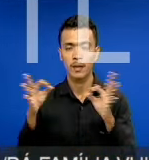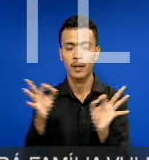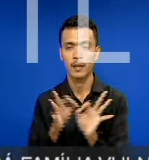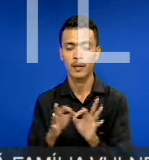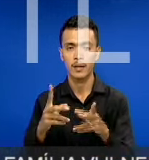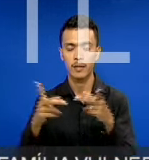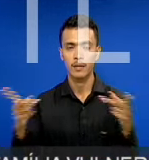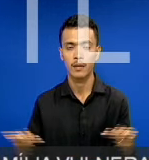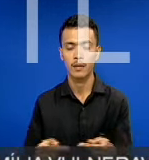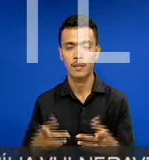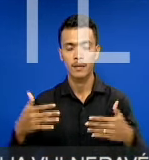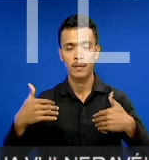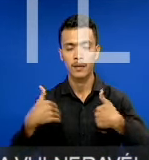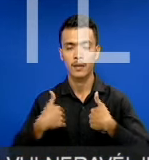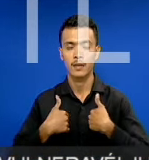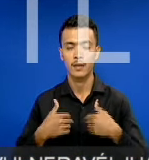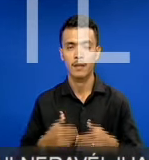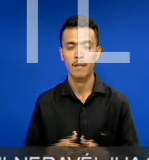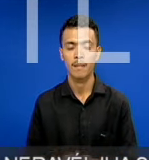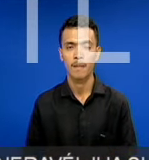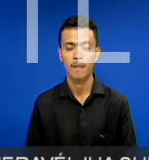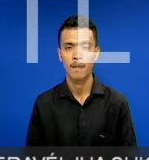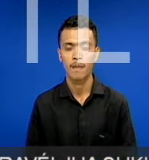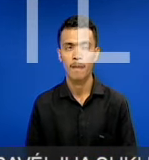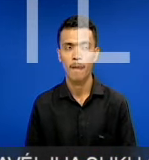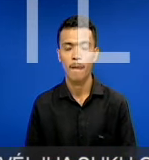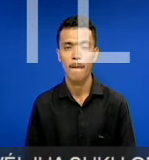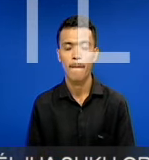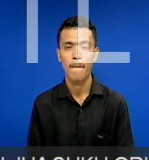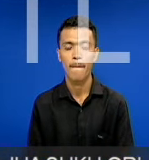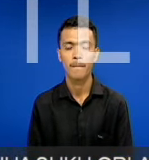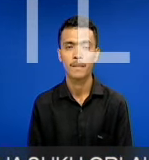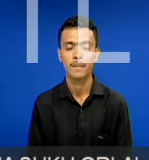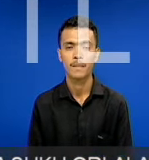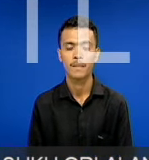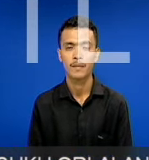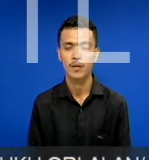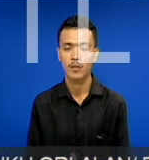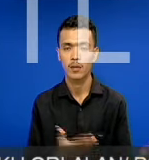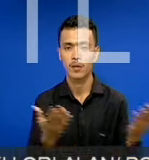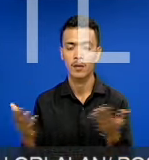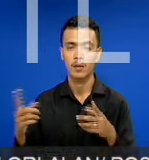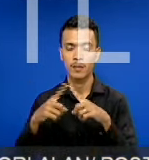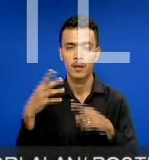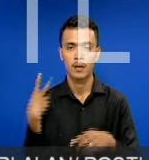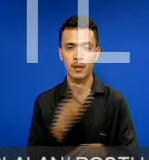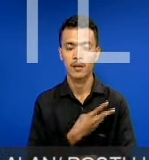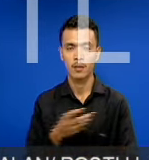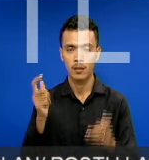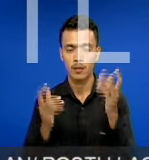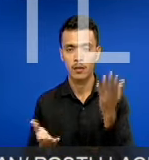lung yang ada nah itu ranting-rantingnya dipotong terus bawa ke kita sini untuk